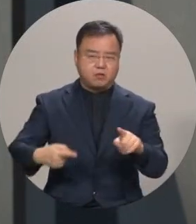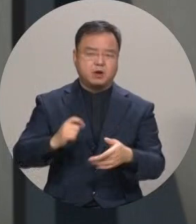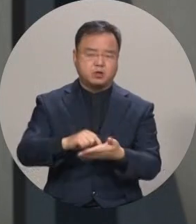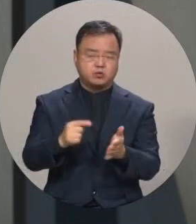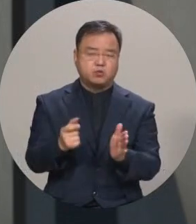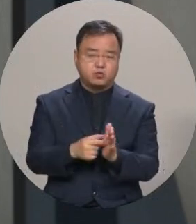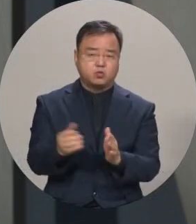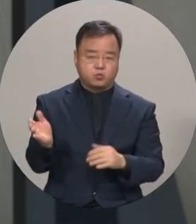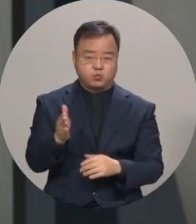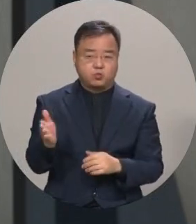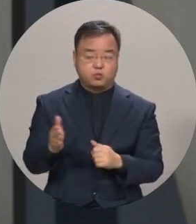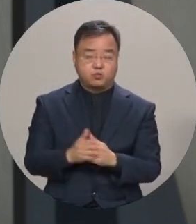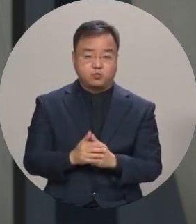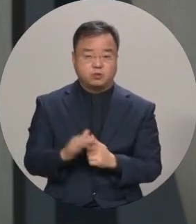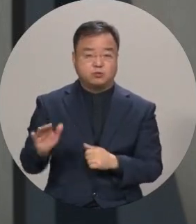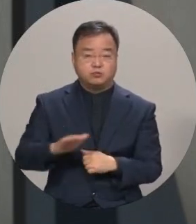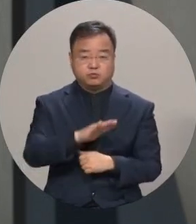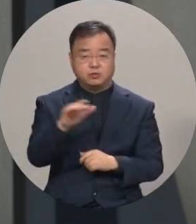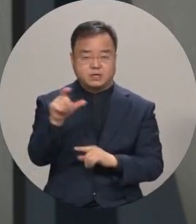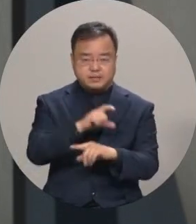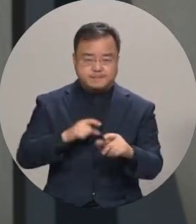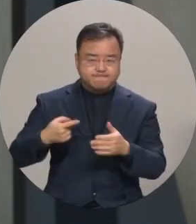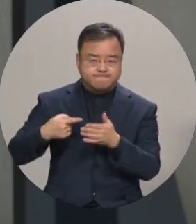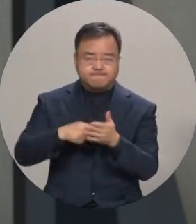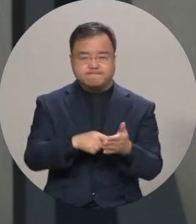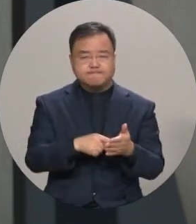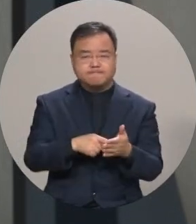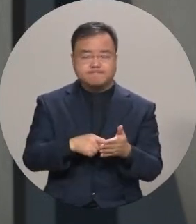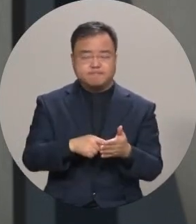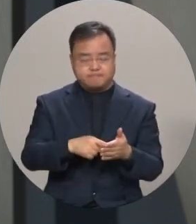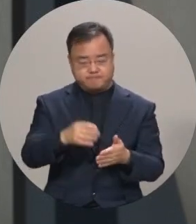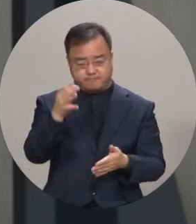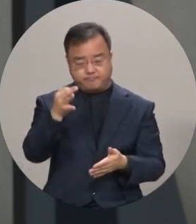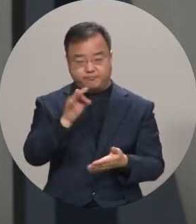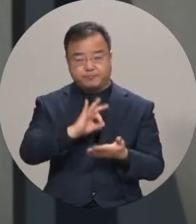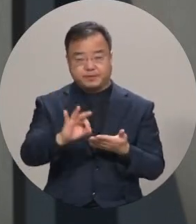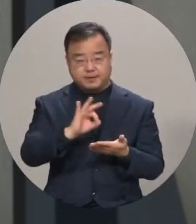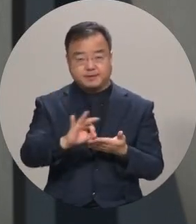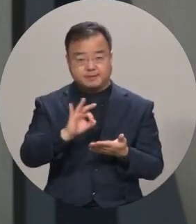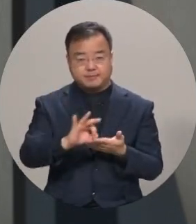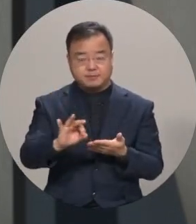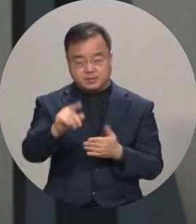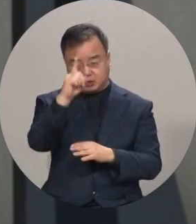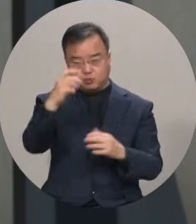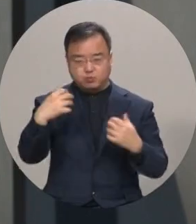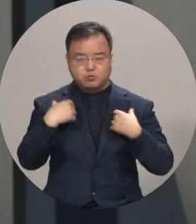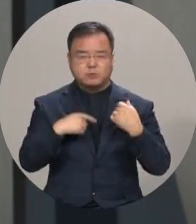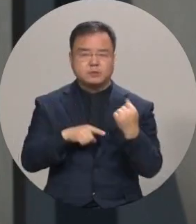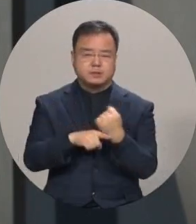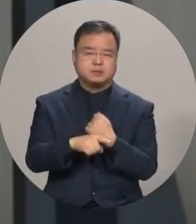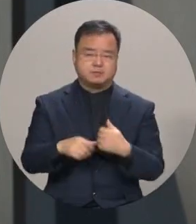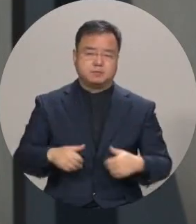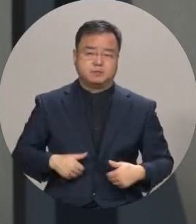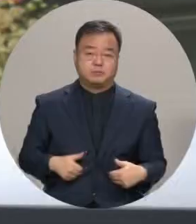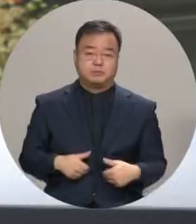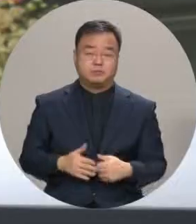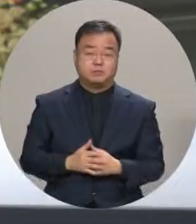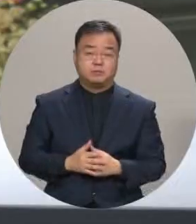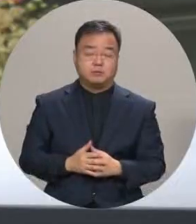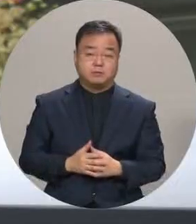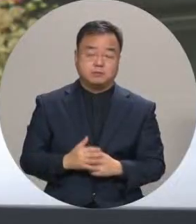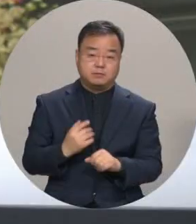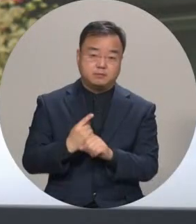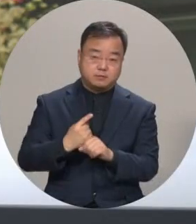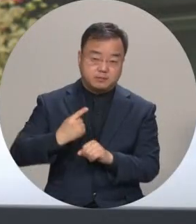때문에 좀 더 우리가 적극적으로 정부가 어 재정을 투입할 그런 여지가 있다라고 생각합니다네 내년이